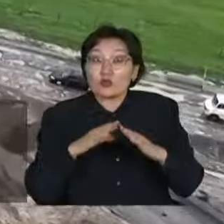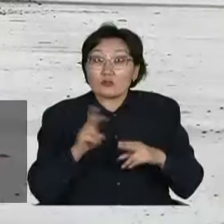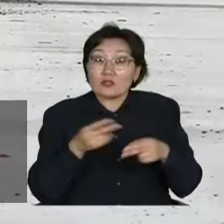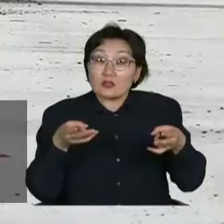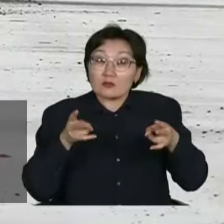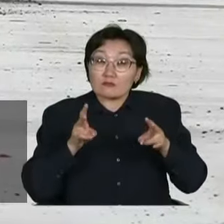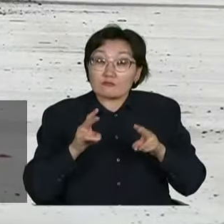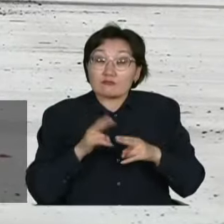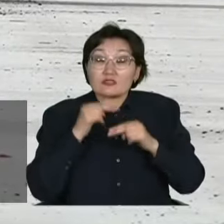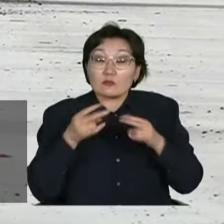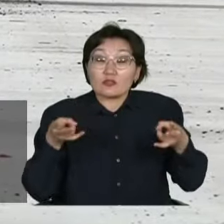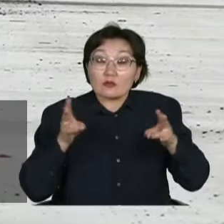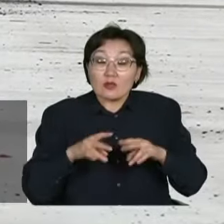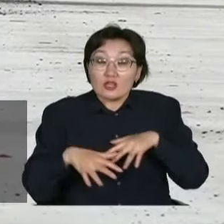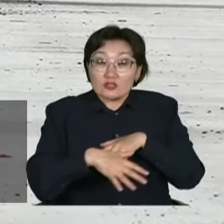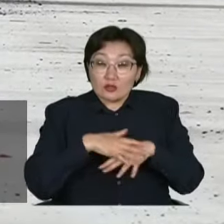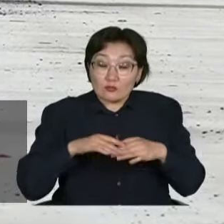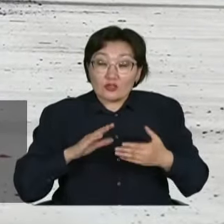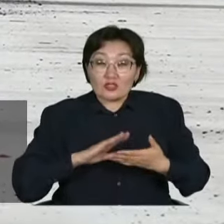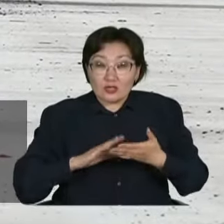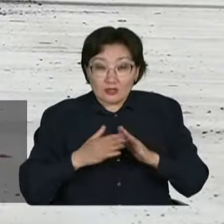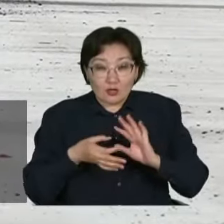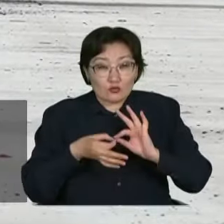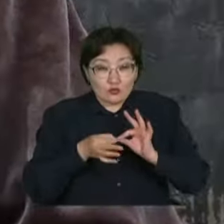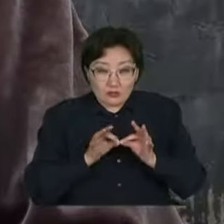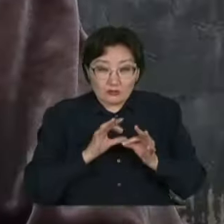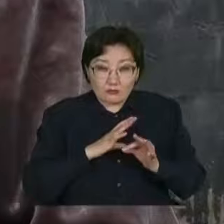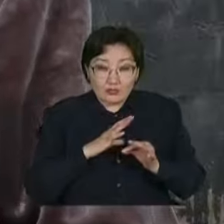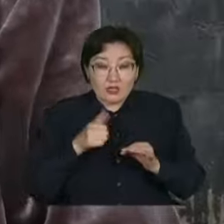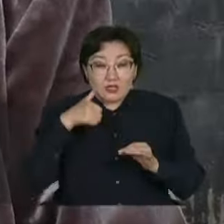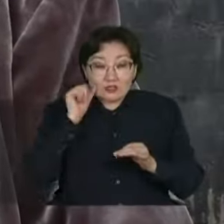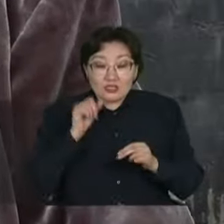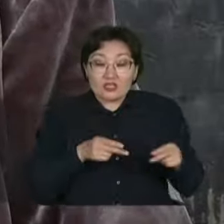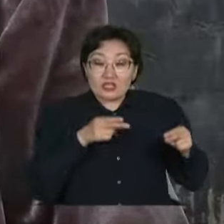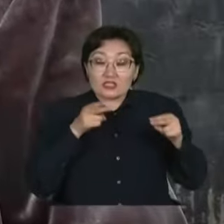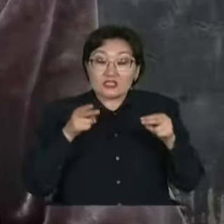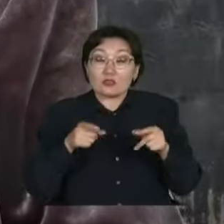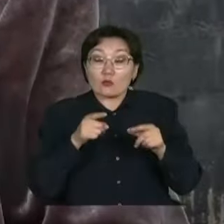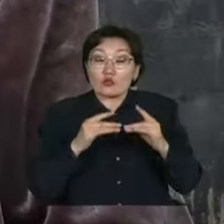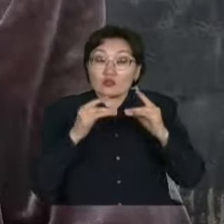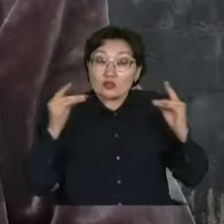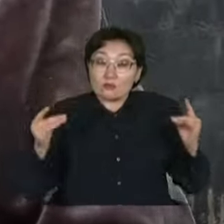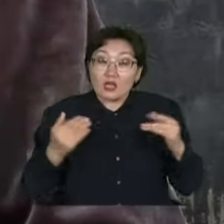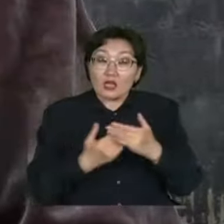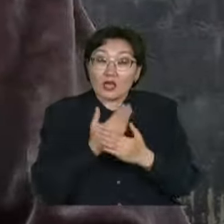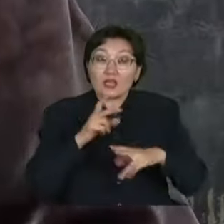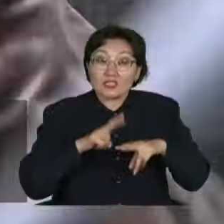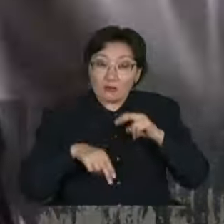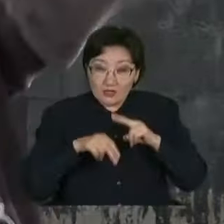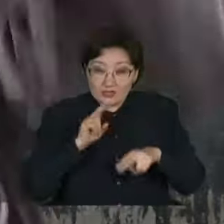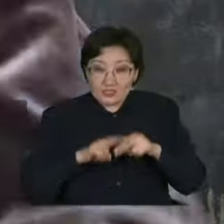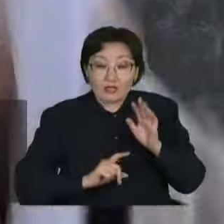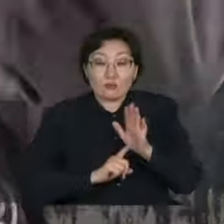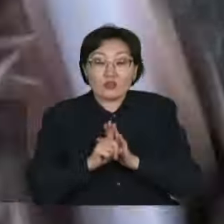қалдырған. Содан бері тұрғындардың тұрмысы күрделеніп, күн көру қиындап кеткен. Кеше келіп тарсылдатып, мына көпірді қайттан бастады бүйтіп онда.